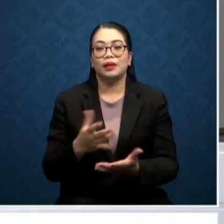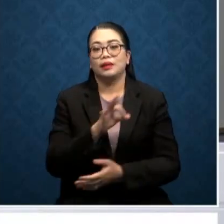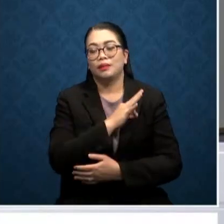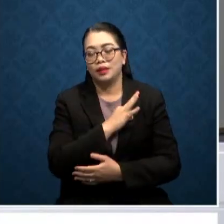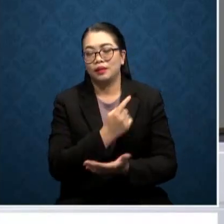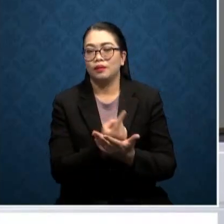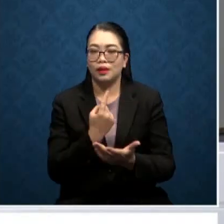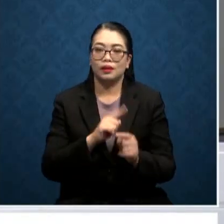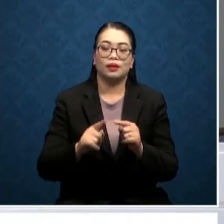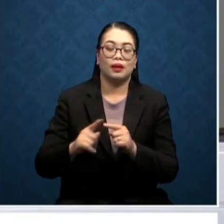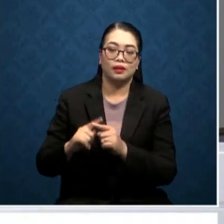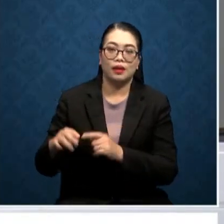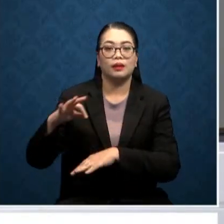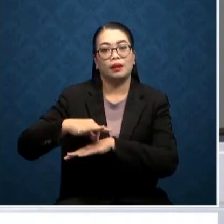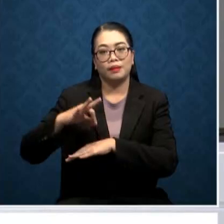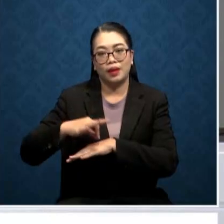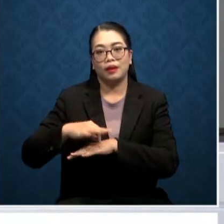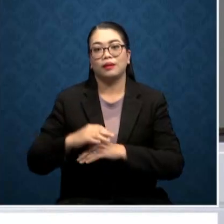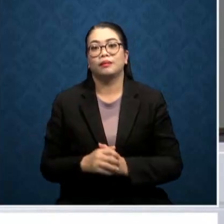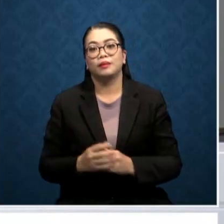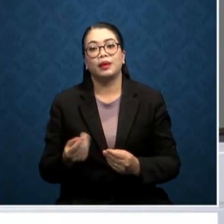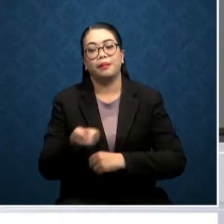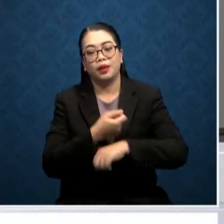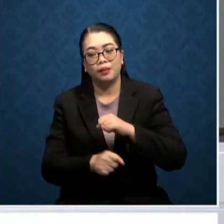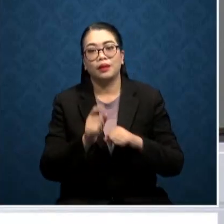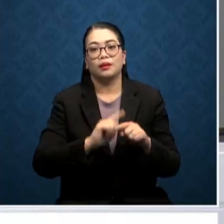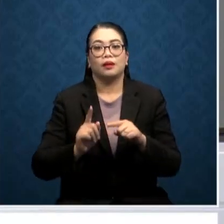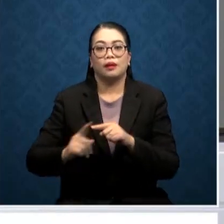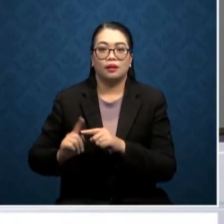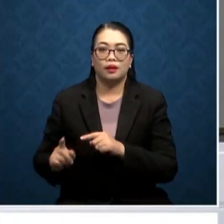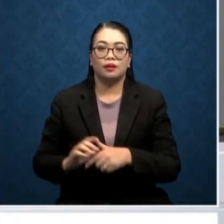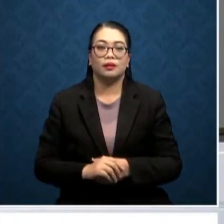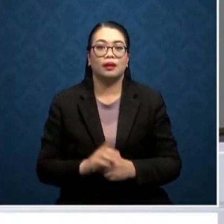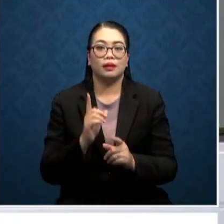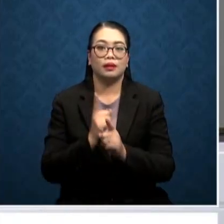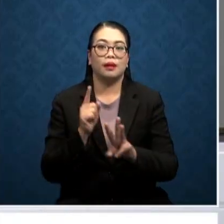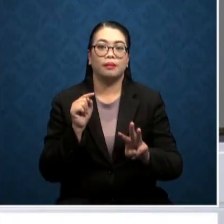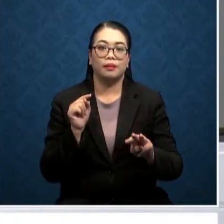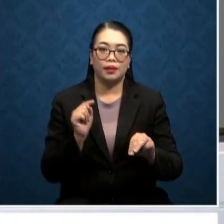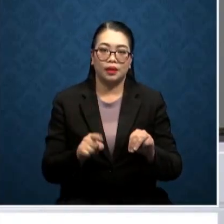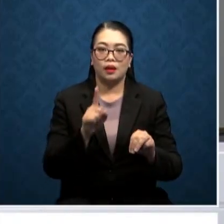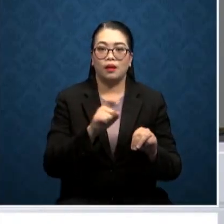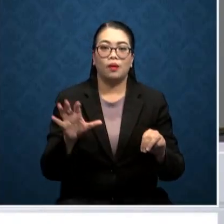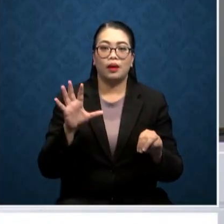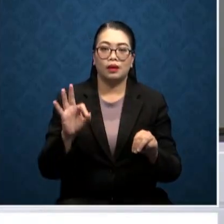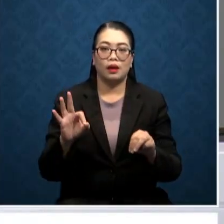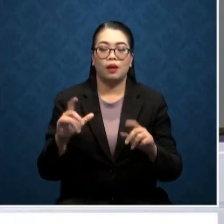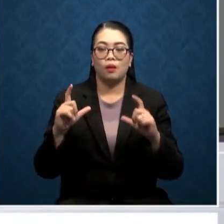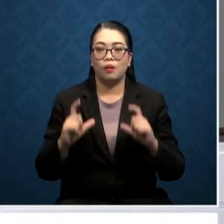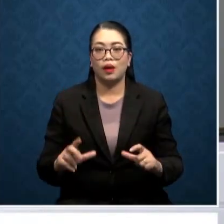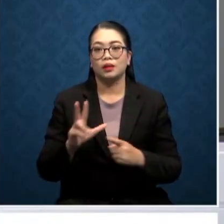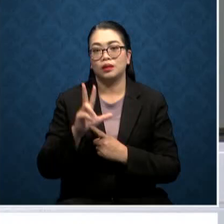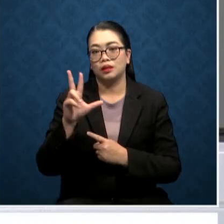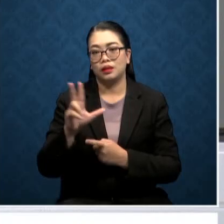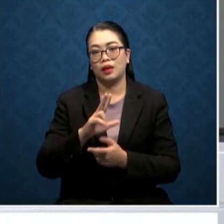วุฒิสภาซึ่งอยู่ในตำแหน่งเพื่อปฏิบัติหน้าที่ต่อไปตามมาตรา109วรรค3